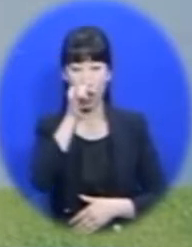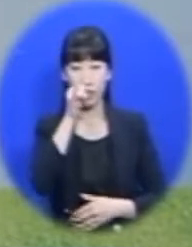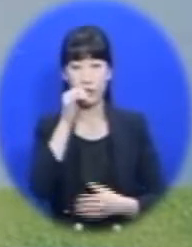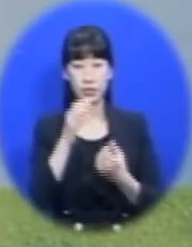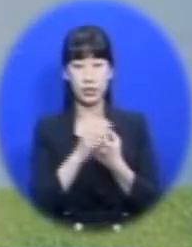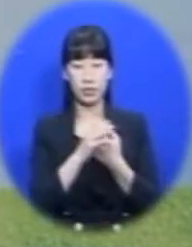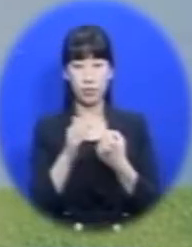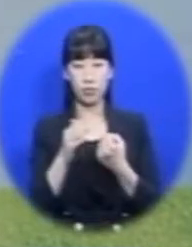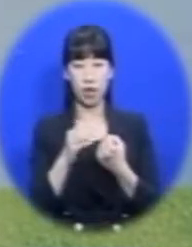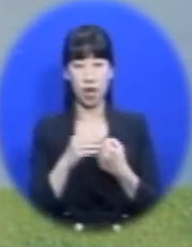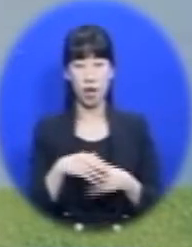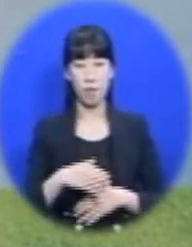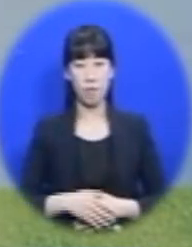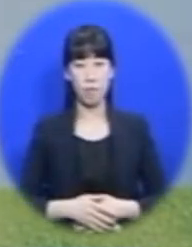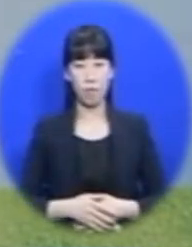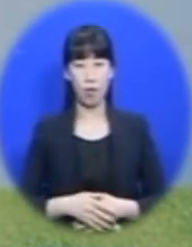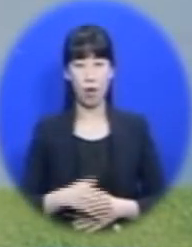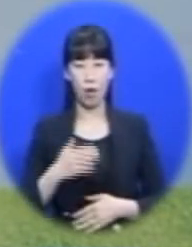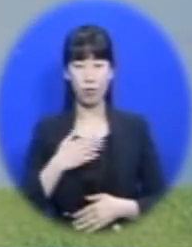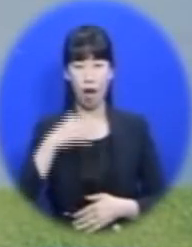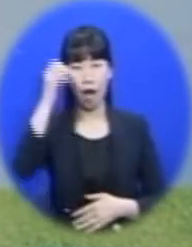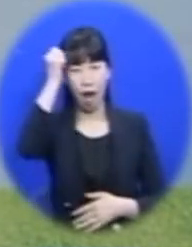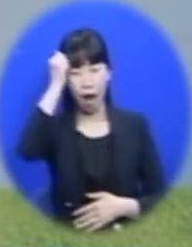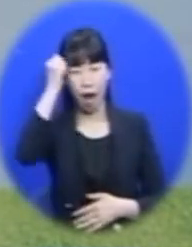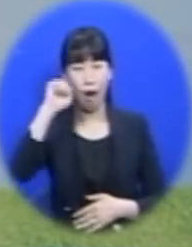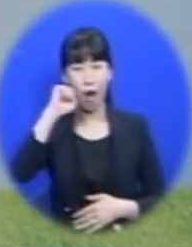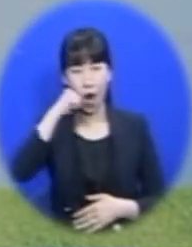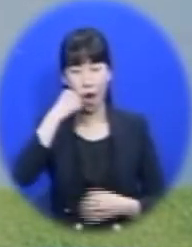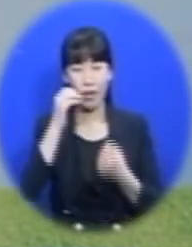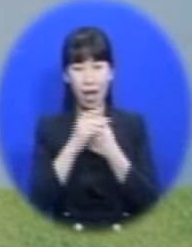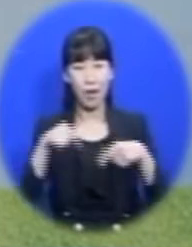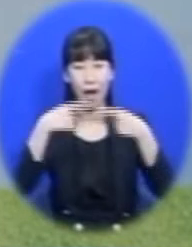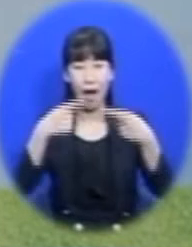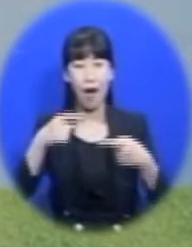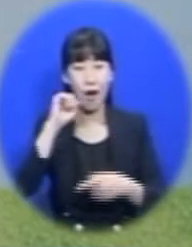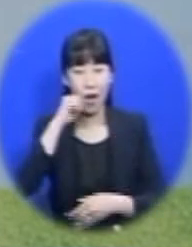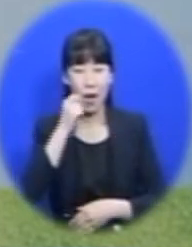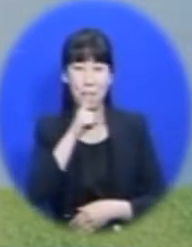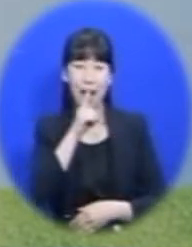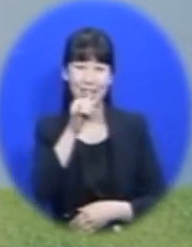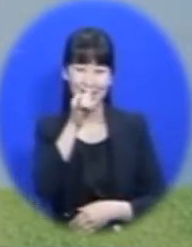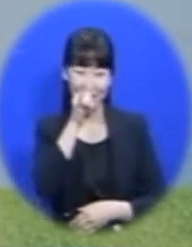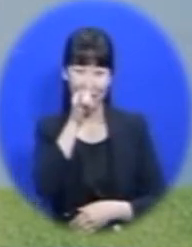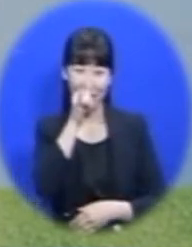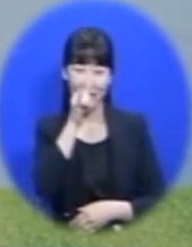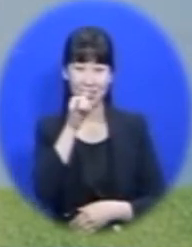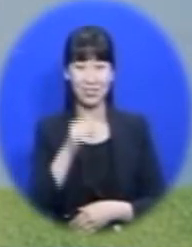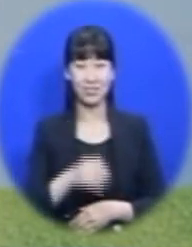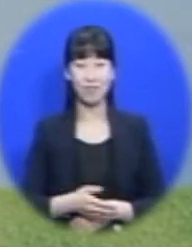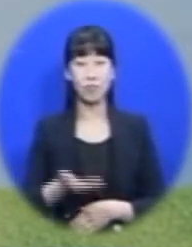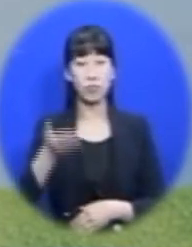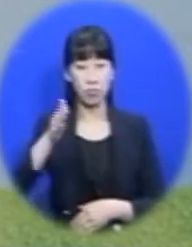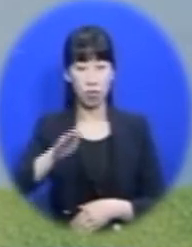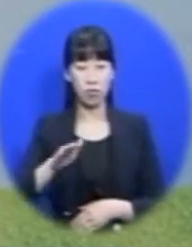찬양대 하려고 엄두를 못 내는 분도 있다는 말을 들었습니다. 근데 여러분 생각을 바꿔